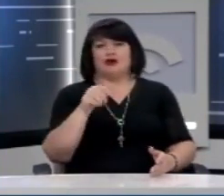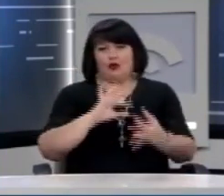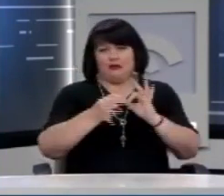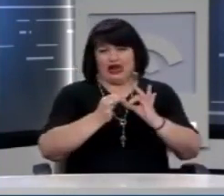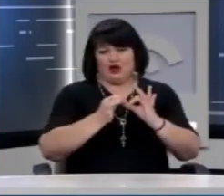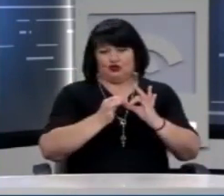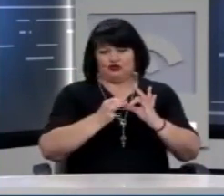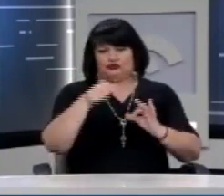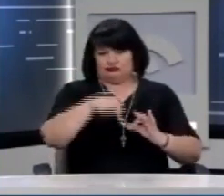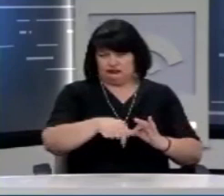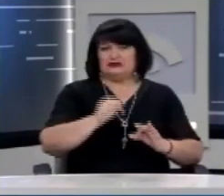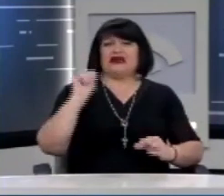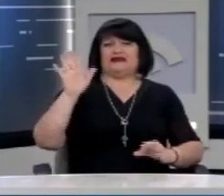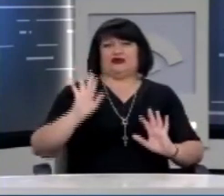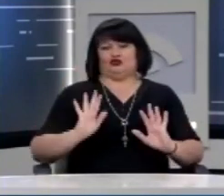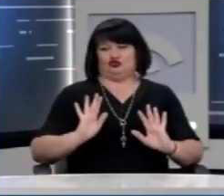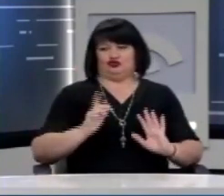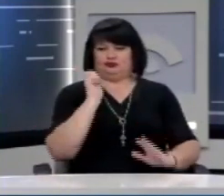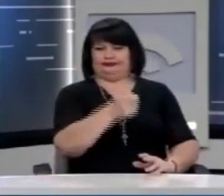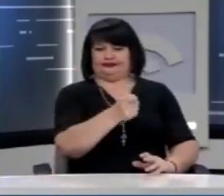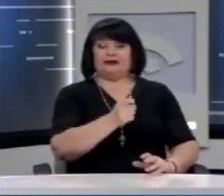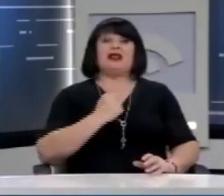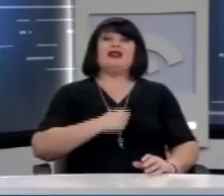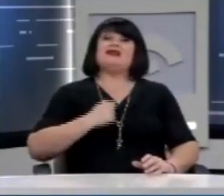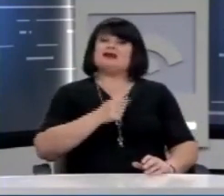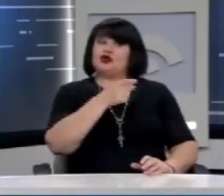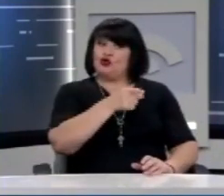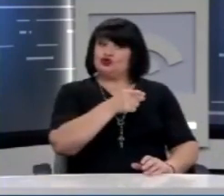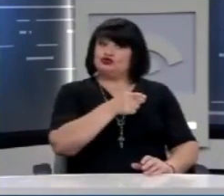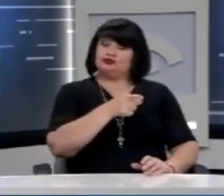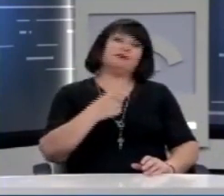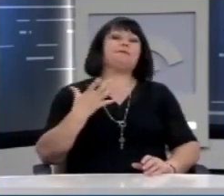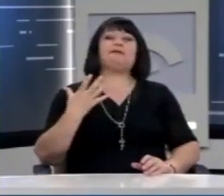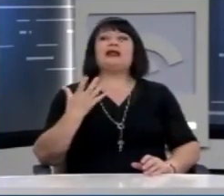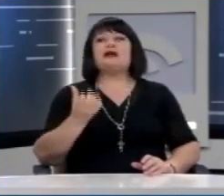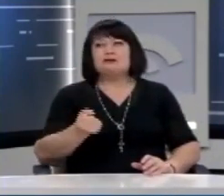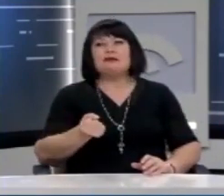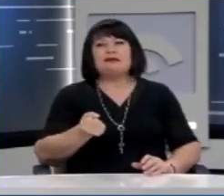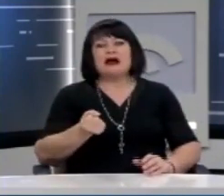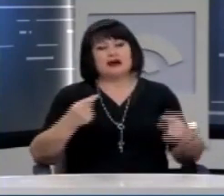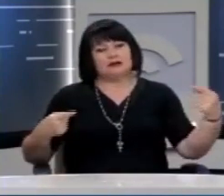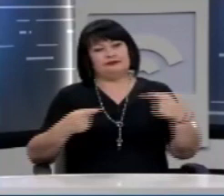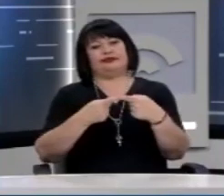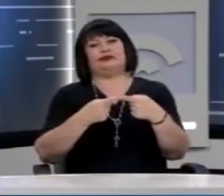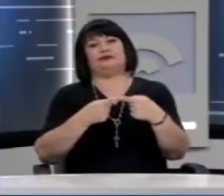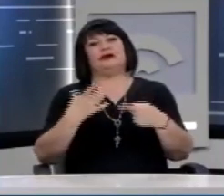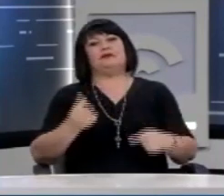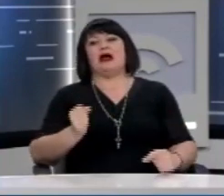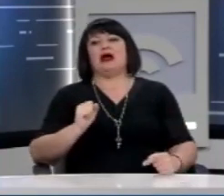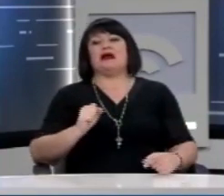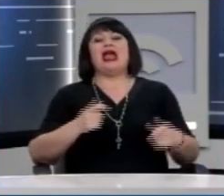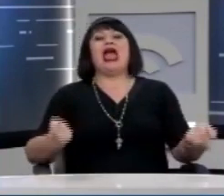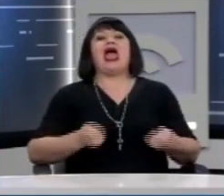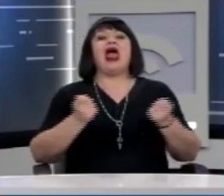ομίλους. Όμως, δυστυχώς για εσάς, υπάρχει και στέκει απέναντί σας και το